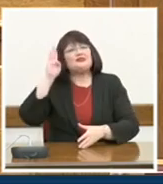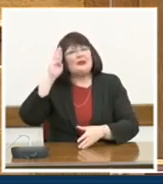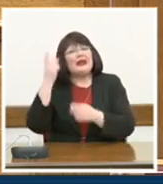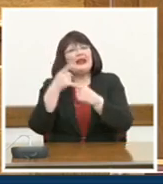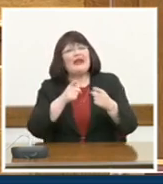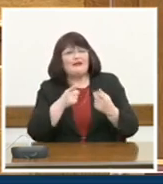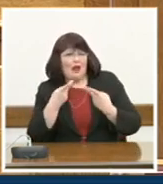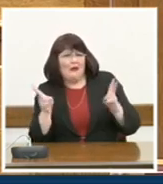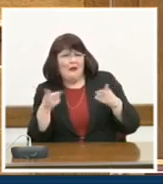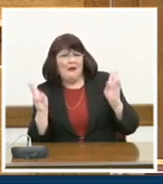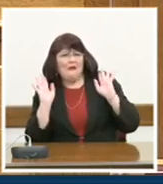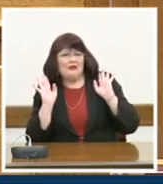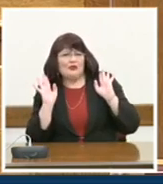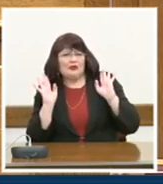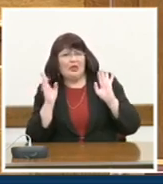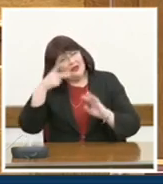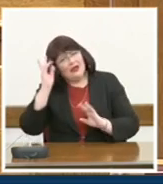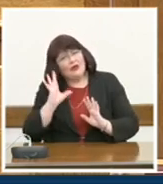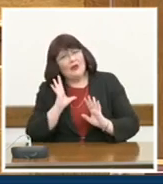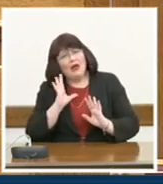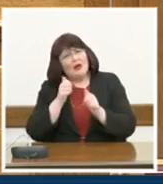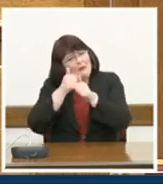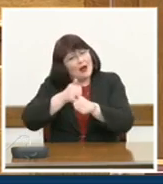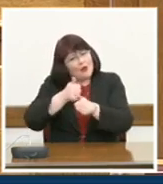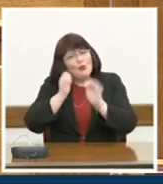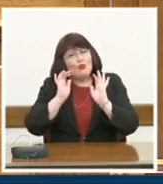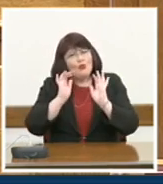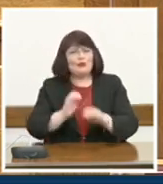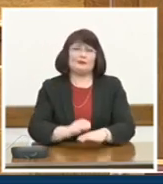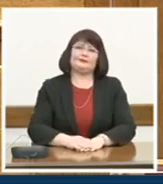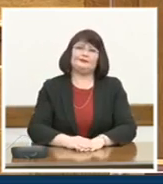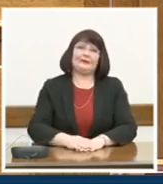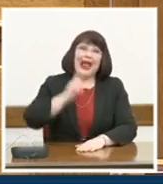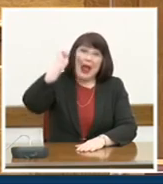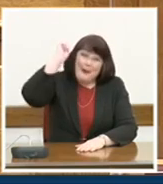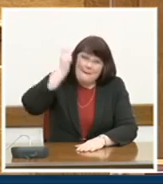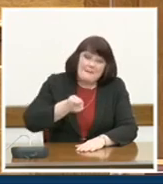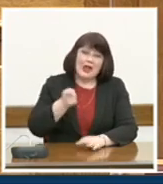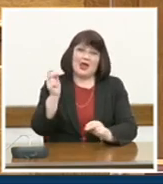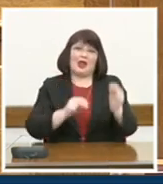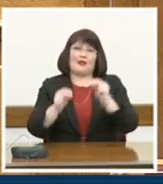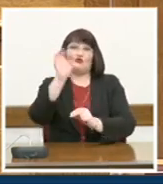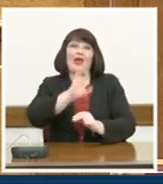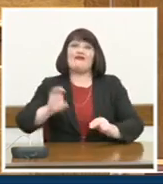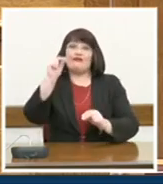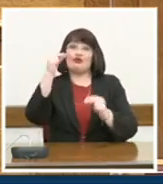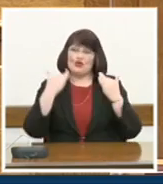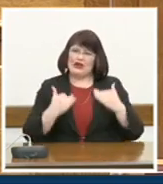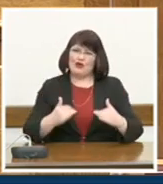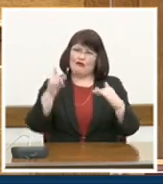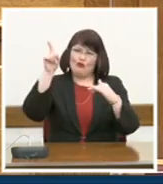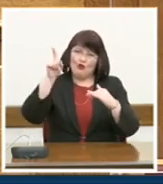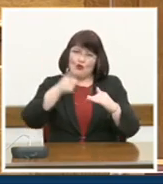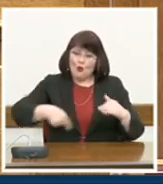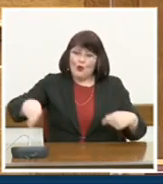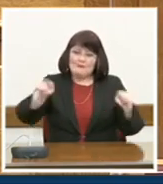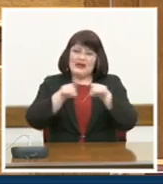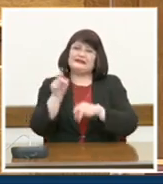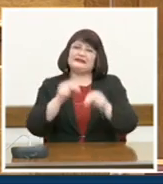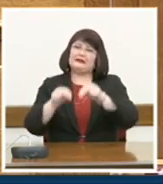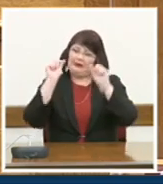Όπως κάνατε με αυτό το ανεκδίηγητο ψήφισμα του Ευρωκοινοβουλίου που ψηφίσατε όλοι μαζί και το